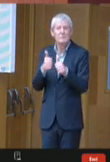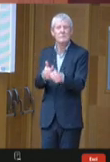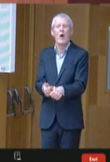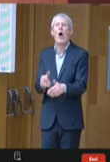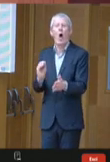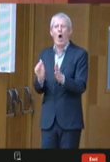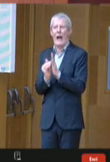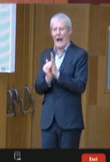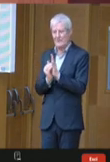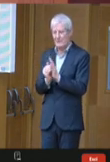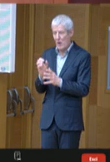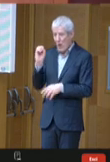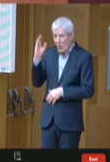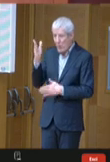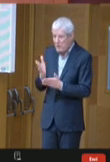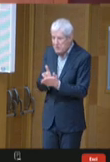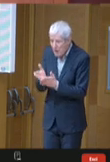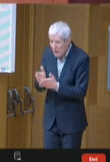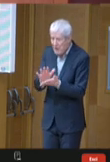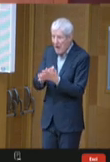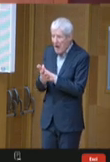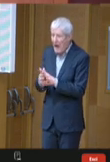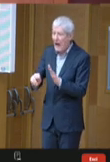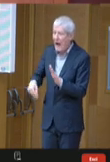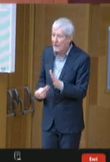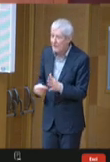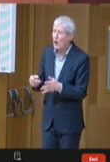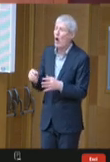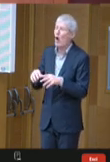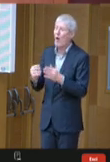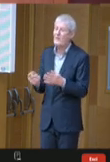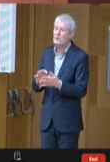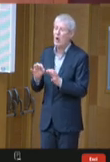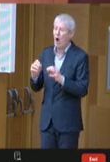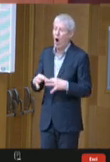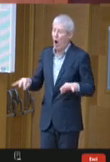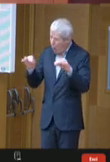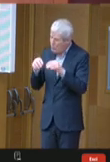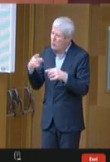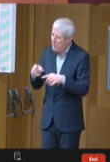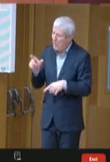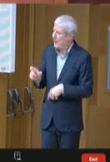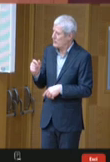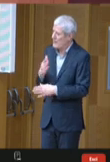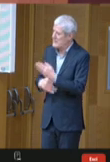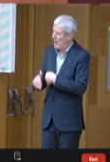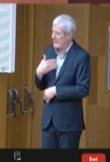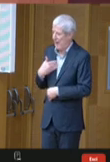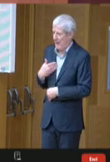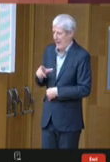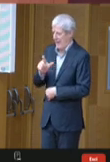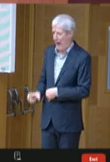casa. 15 anni la ratifica della Convenzione dell'ONU sui diritti delle persone con disabilità nel nostro Paese. Ancor prima,